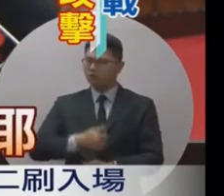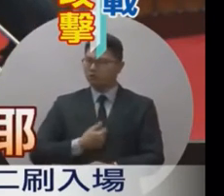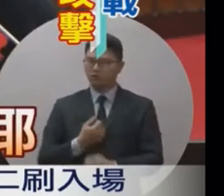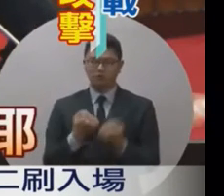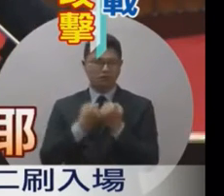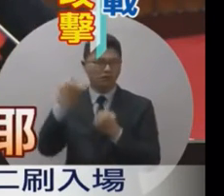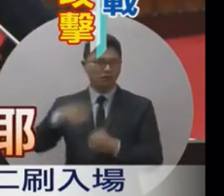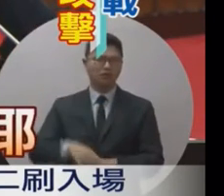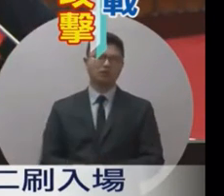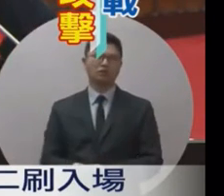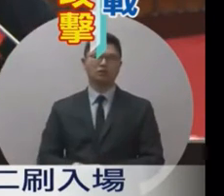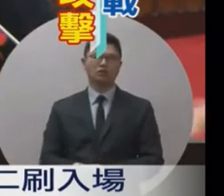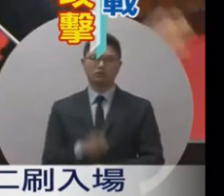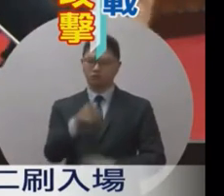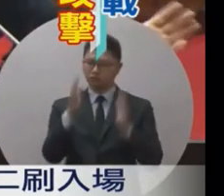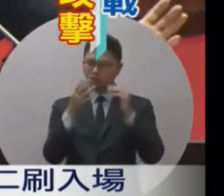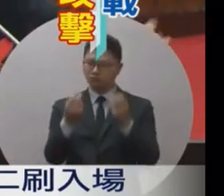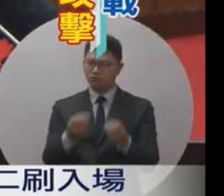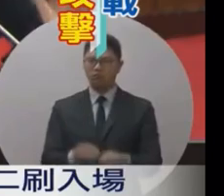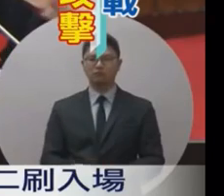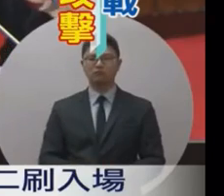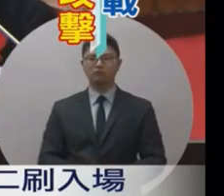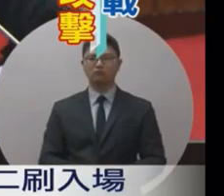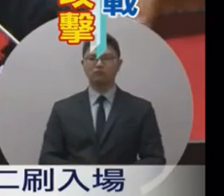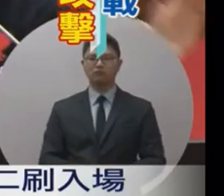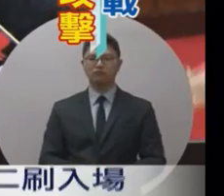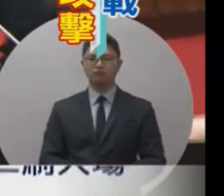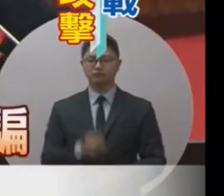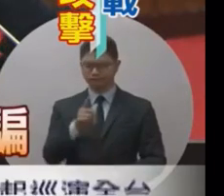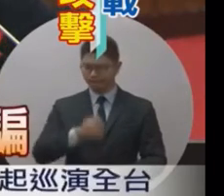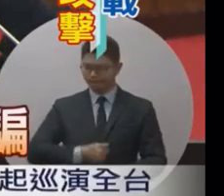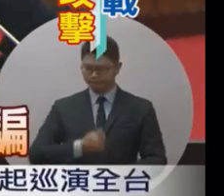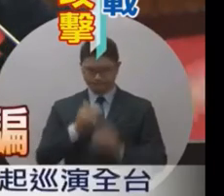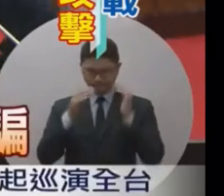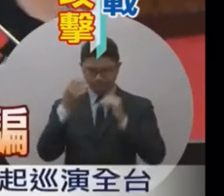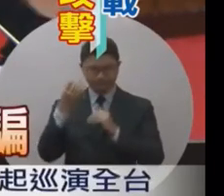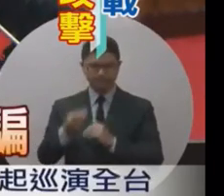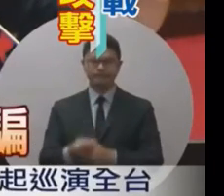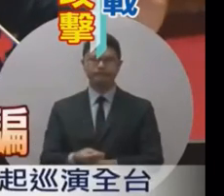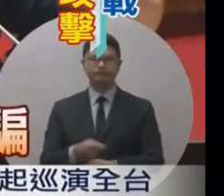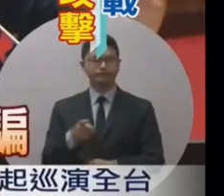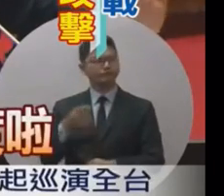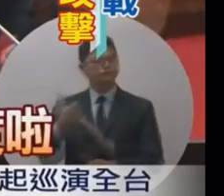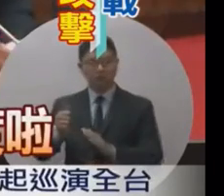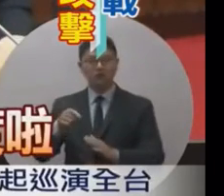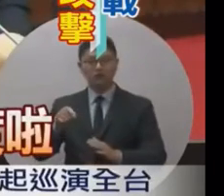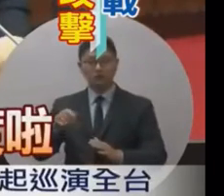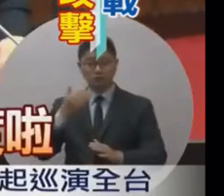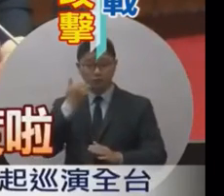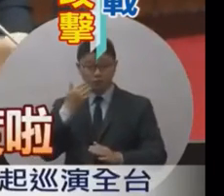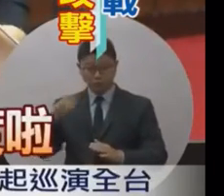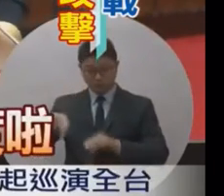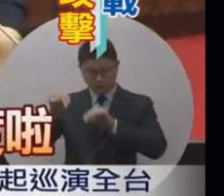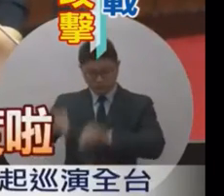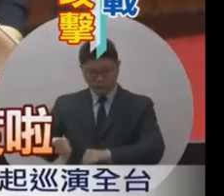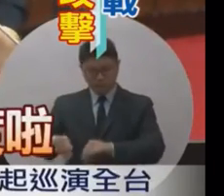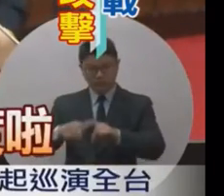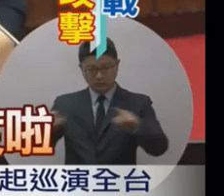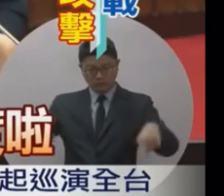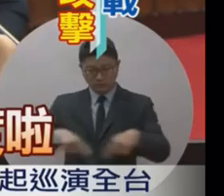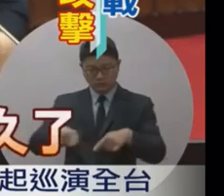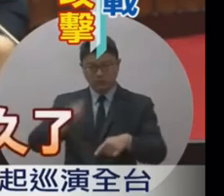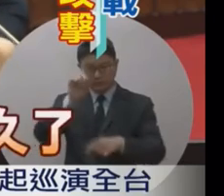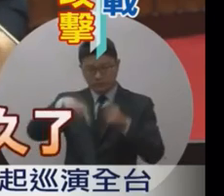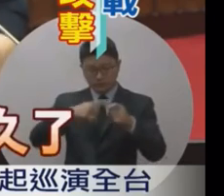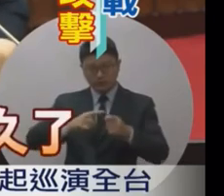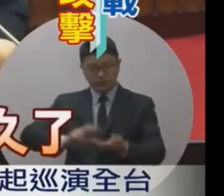啦，就没风度的 嘞。不， 我的意思，你就没风度。 你从一开始就 讲我欺骗，结果你这样讲法，我觉